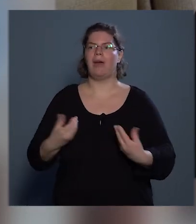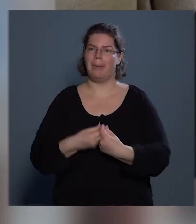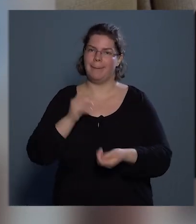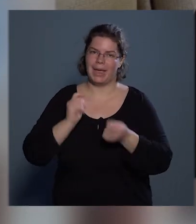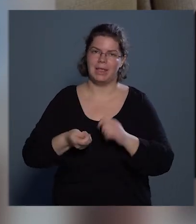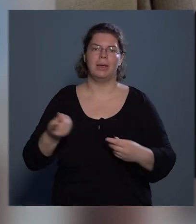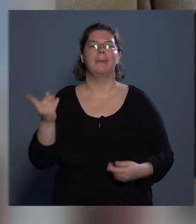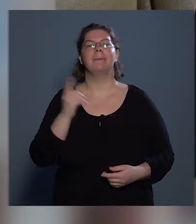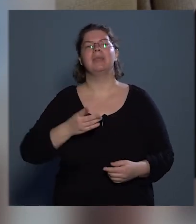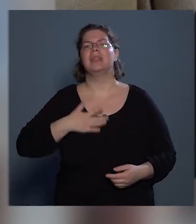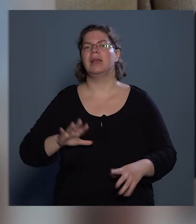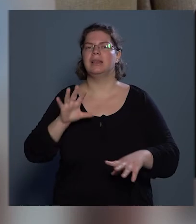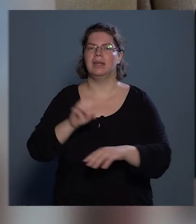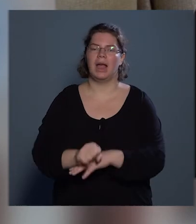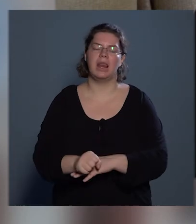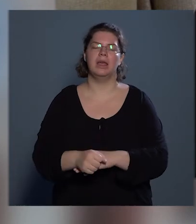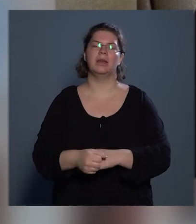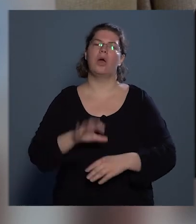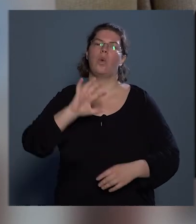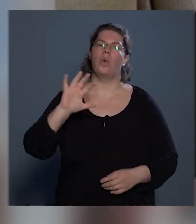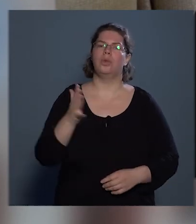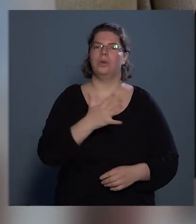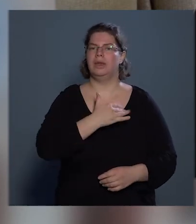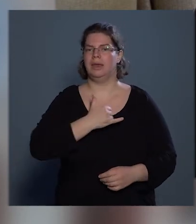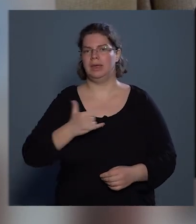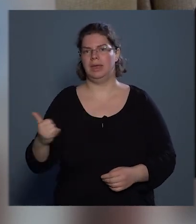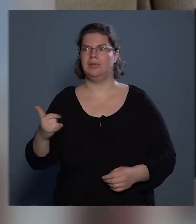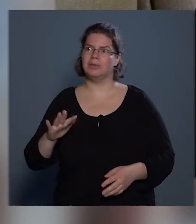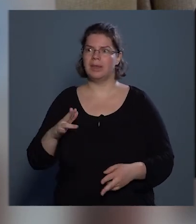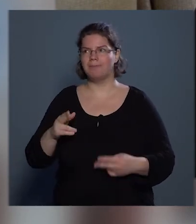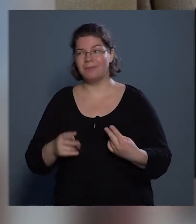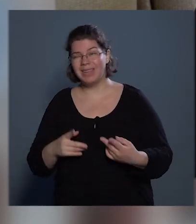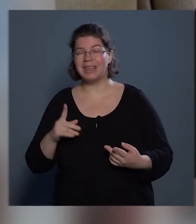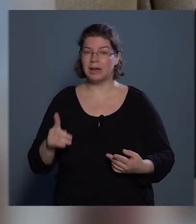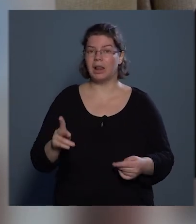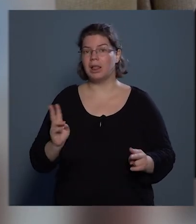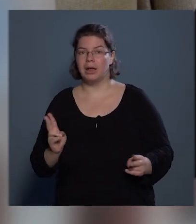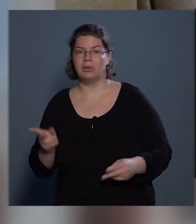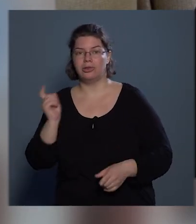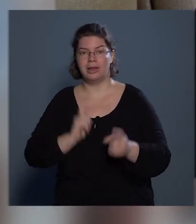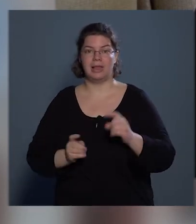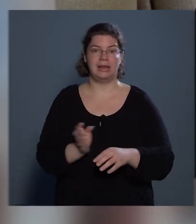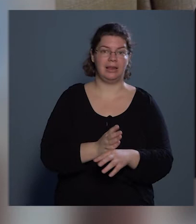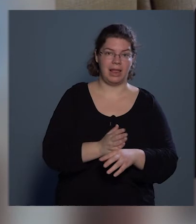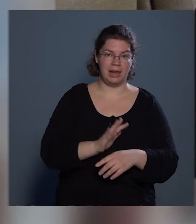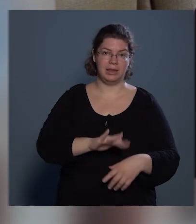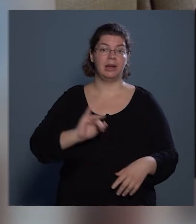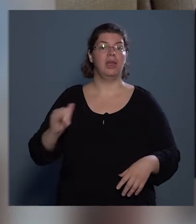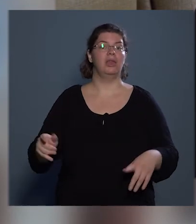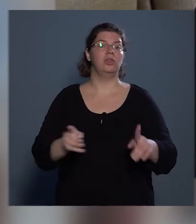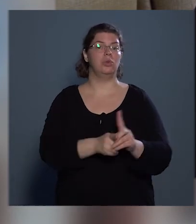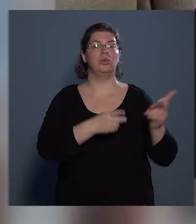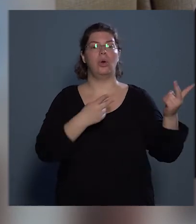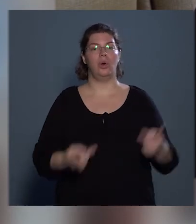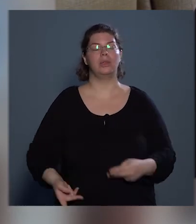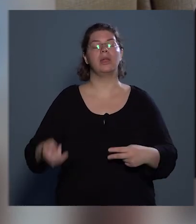amit el szeretnénk érni az 5. esztendő nem végére, hanem lehetőség szerint az elejére, és úgy hozni a